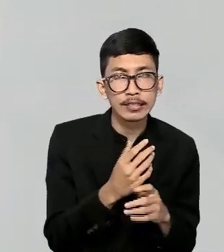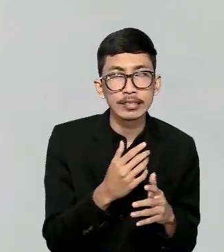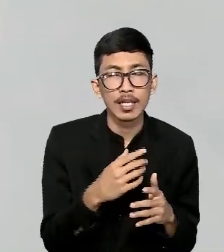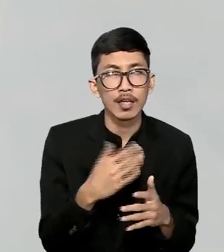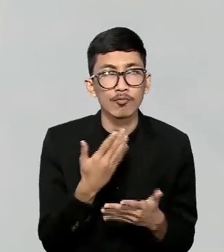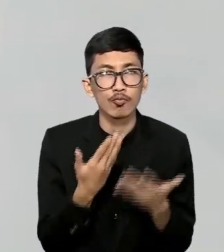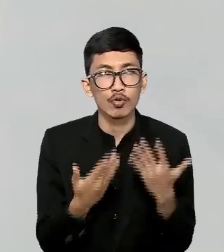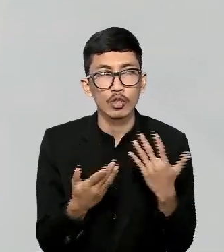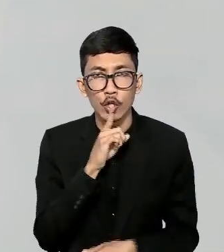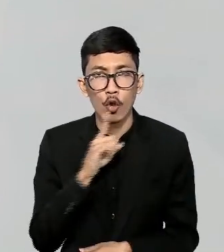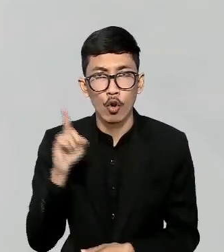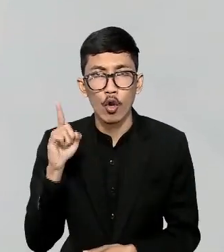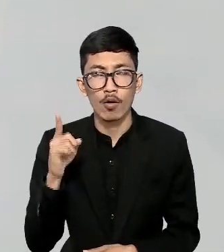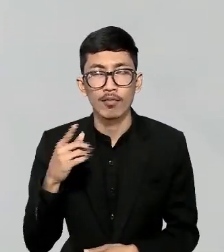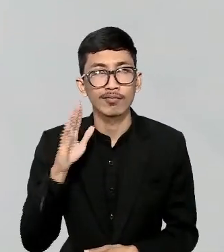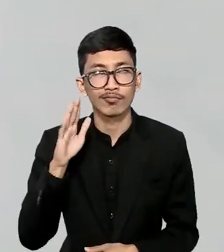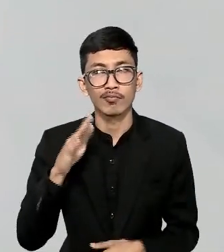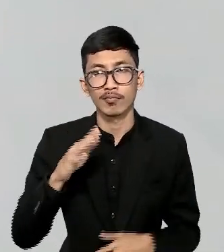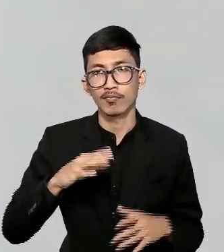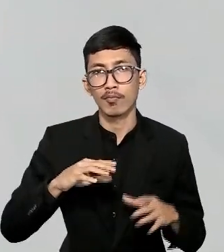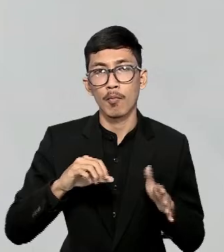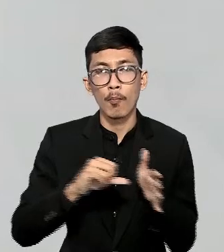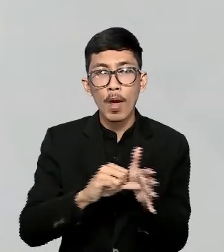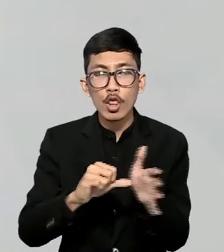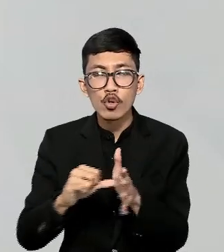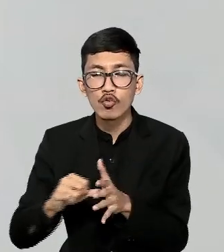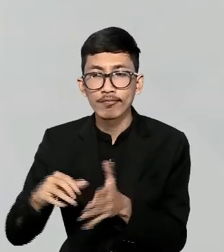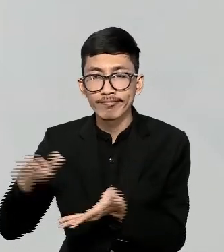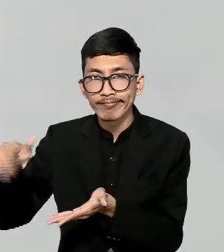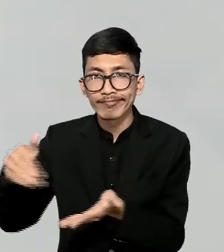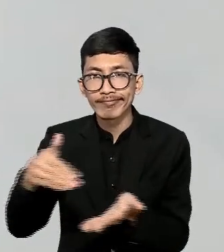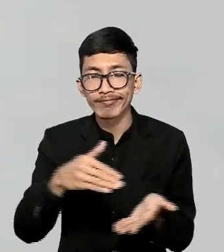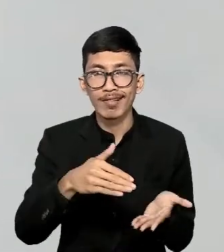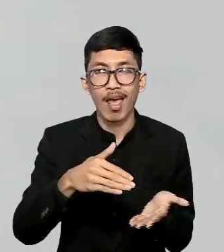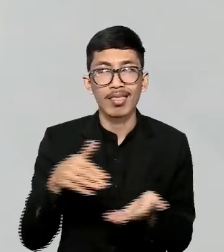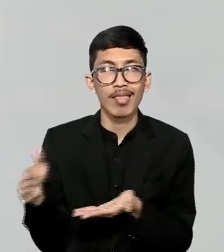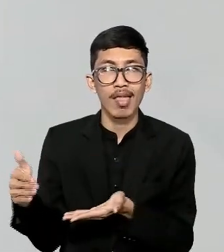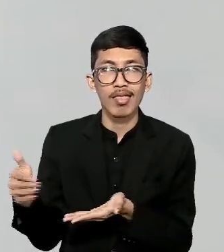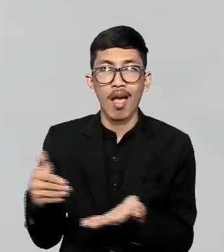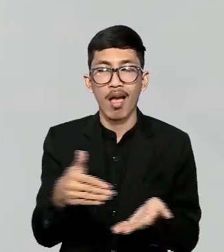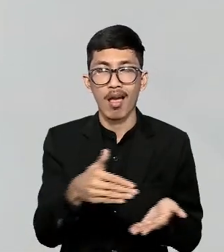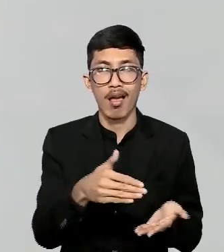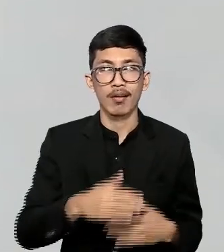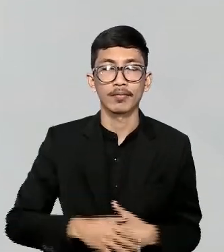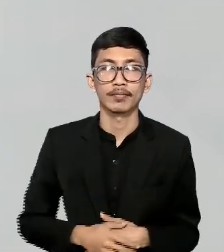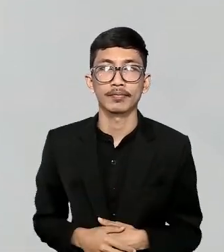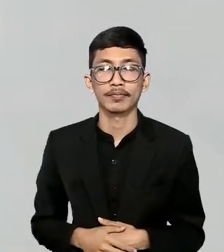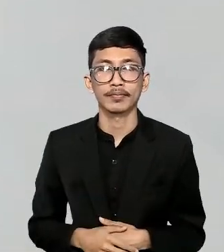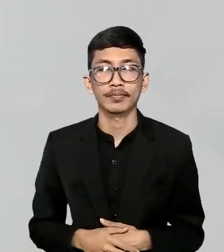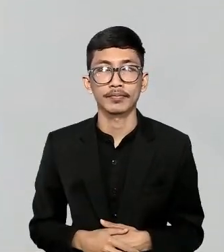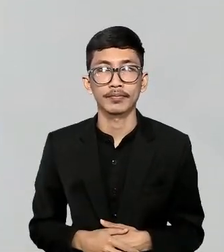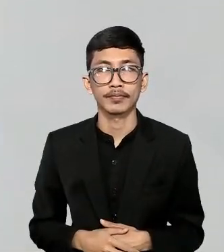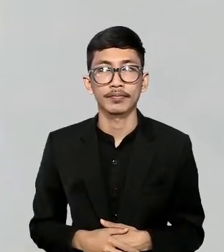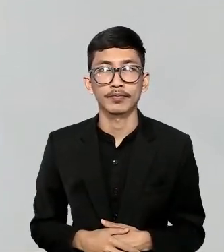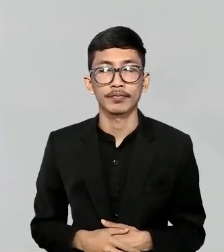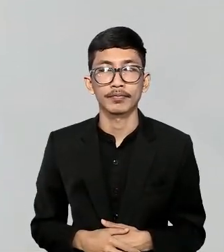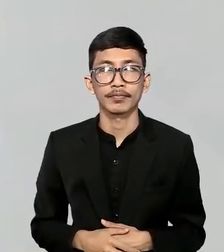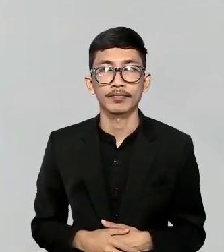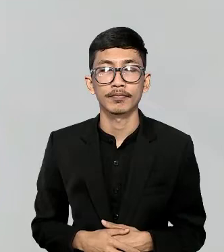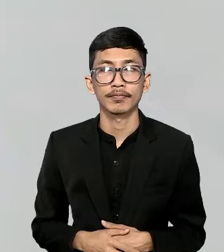teman-teman sepi dan racing suatu waktu akan melakukan kompilasi datanya saya Dengar langsung dari Ibu masdalina apa nih dari